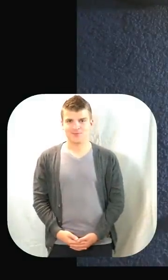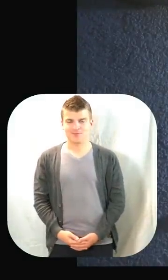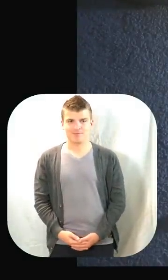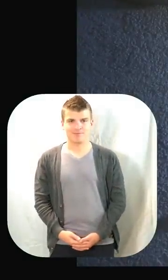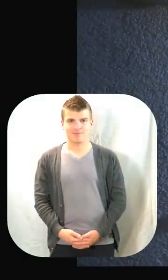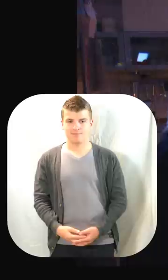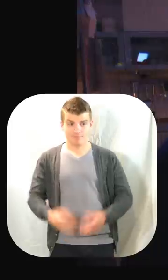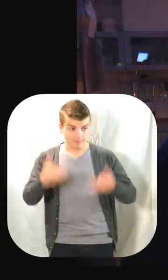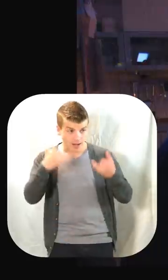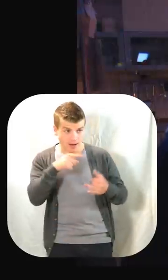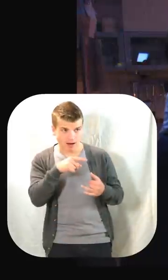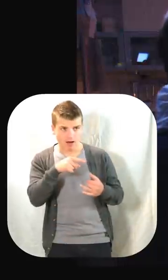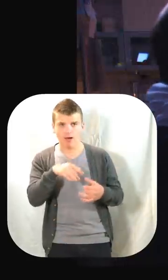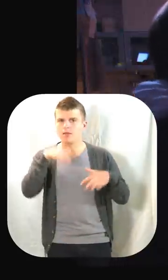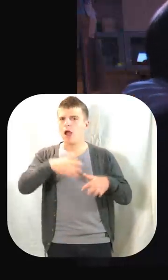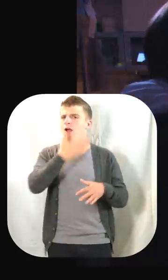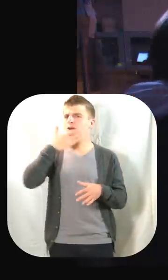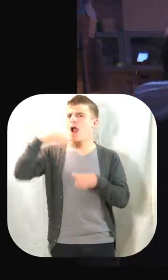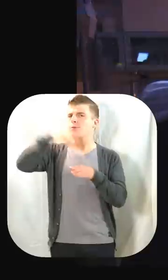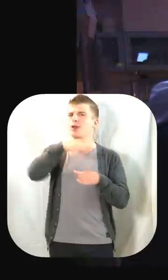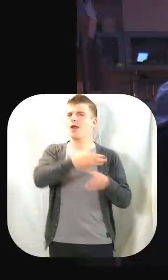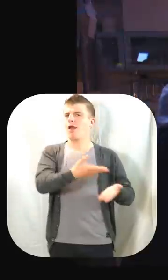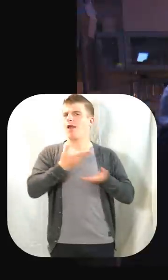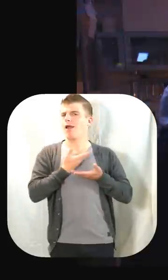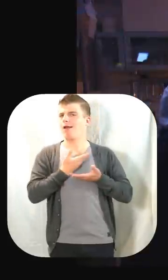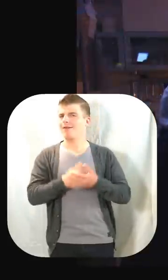Und hier gibt's auch einen warmen Tee.